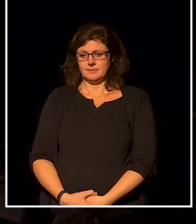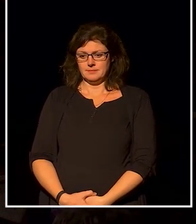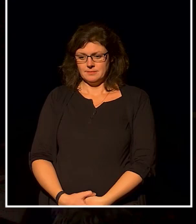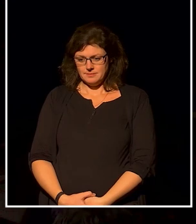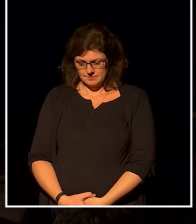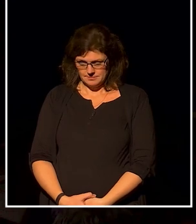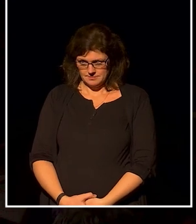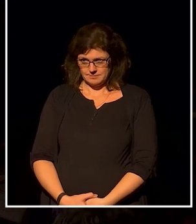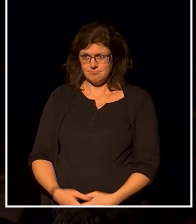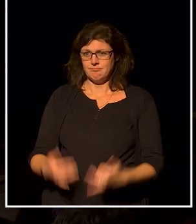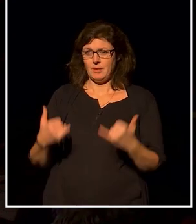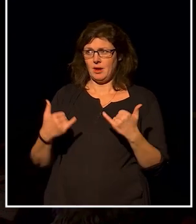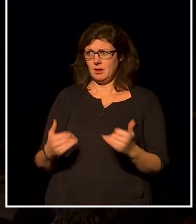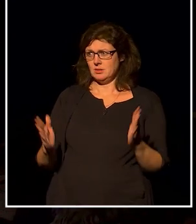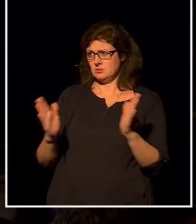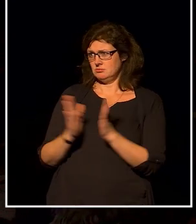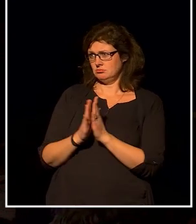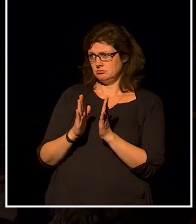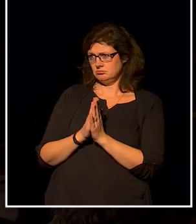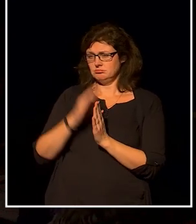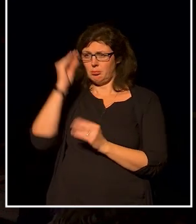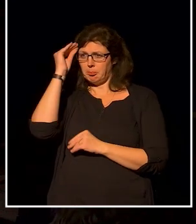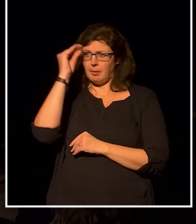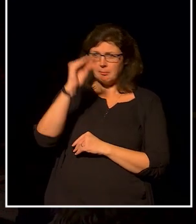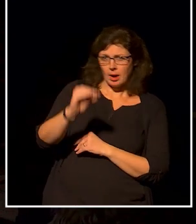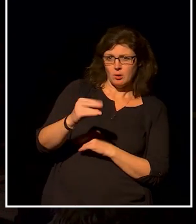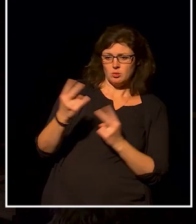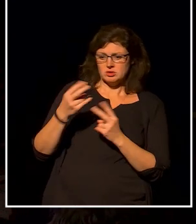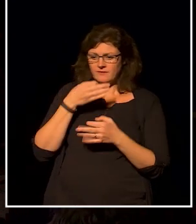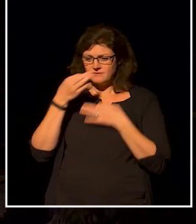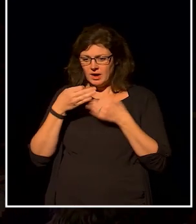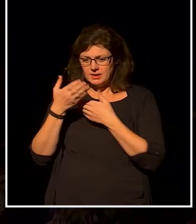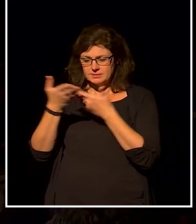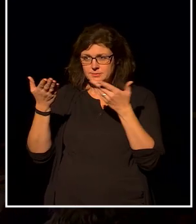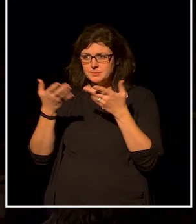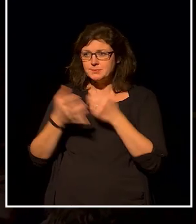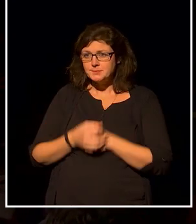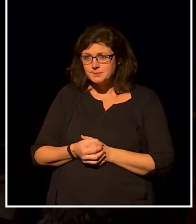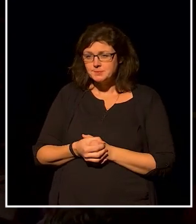Ich bitte Sie um Bemerkungen, Fragen.